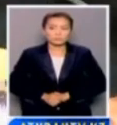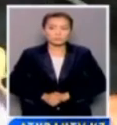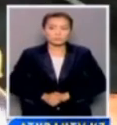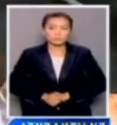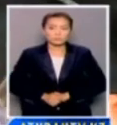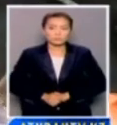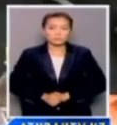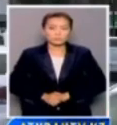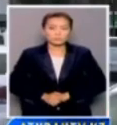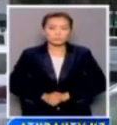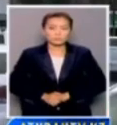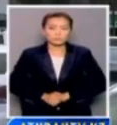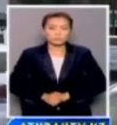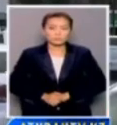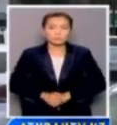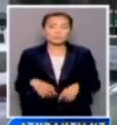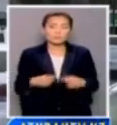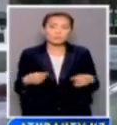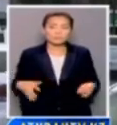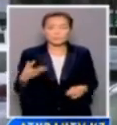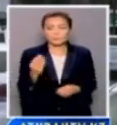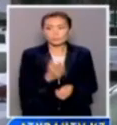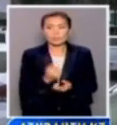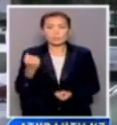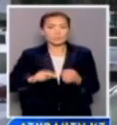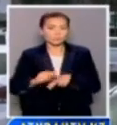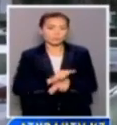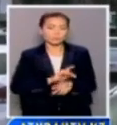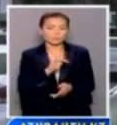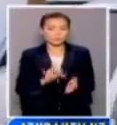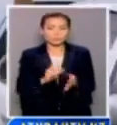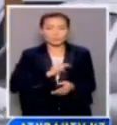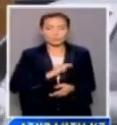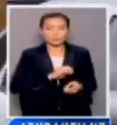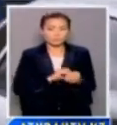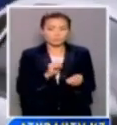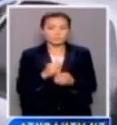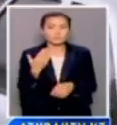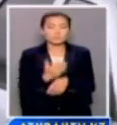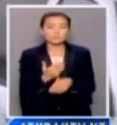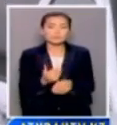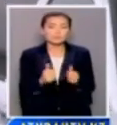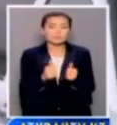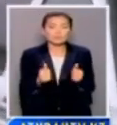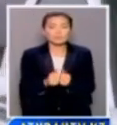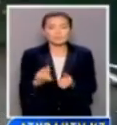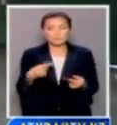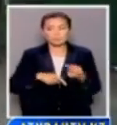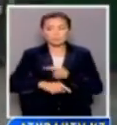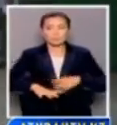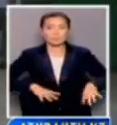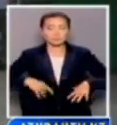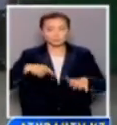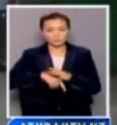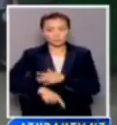қолымда пакет. Тағам саудасымен қатар мұнда көлік жөнде орталықтарының да жұмысы қызу. Бір-біріне жандар ашыды ма, базар